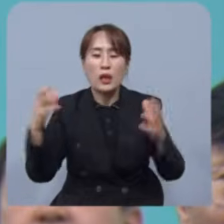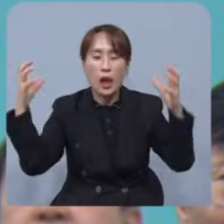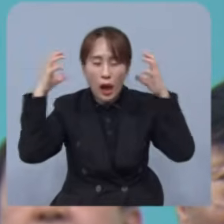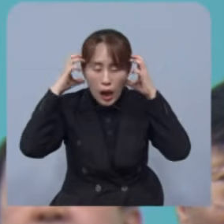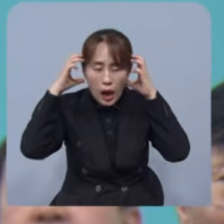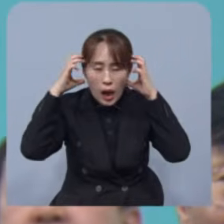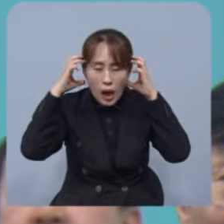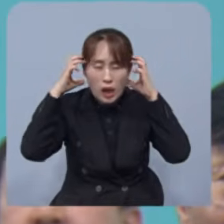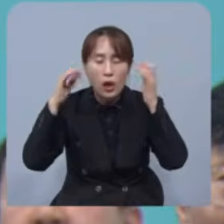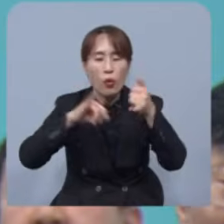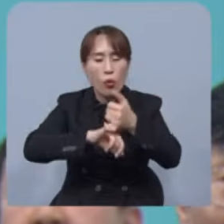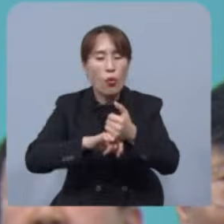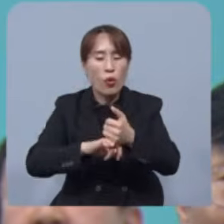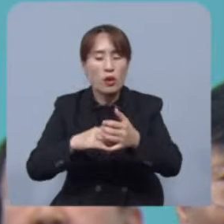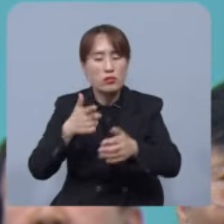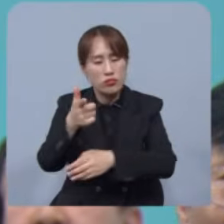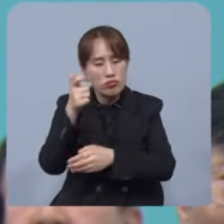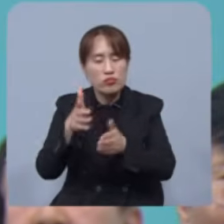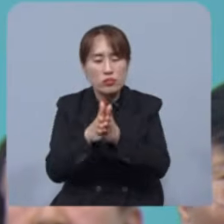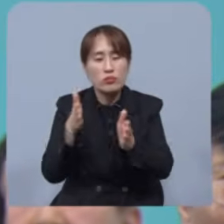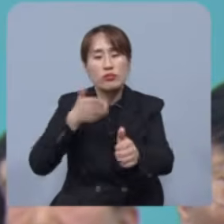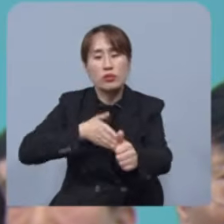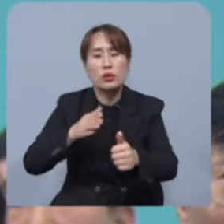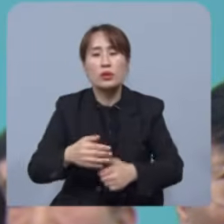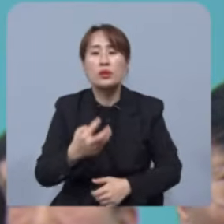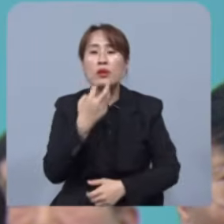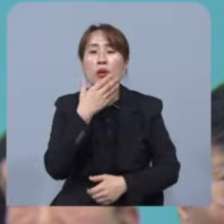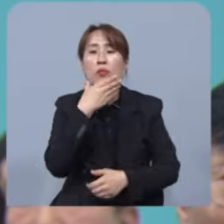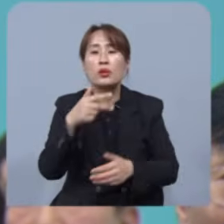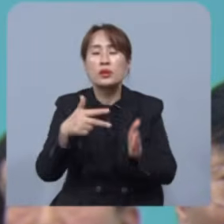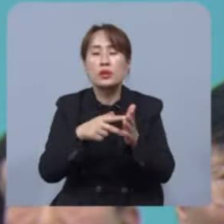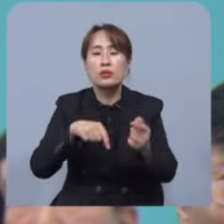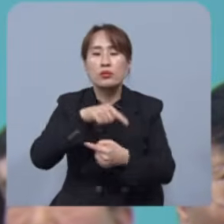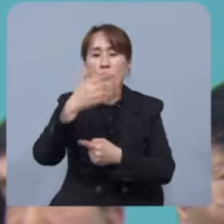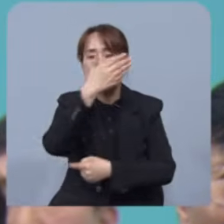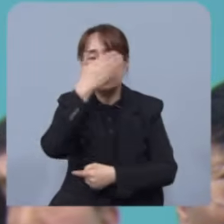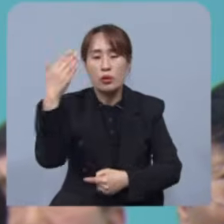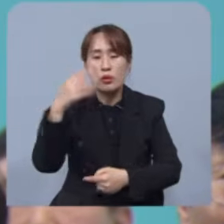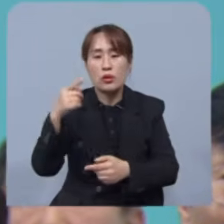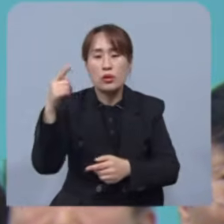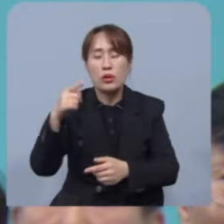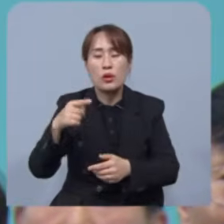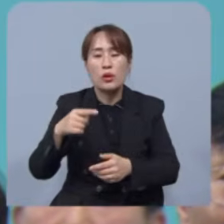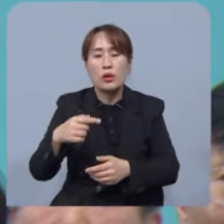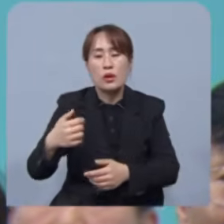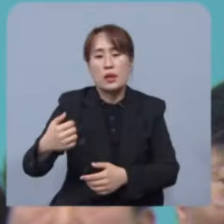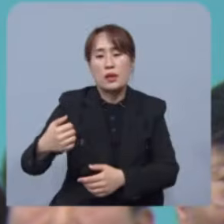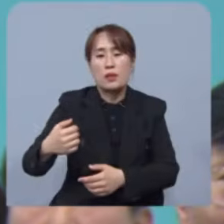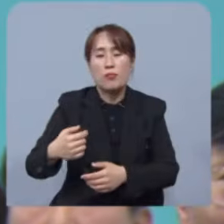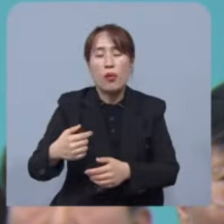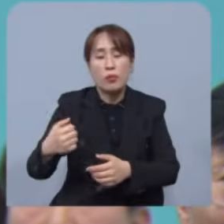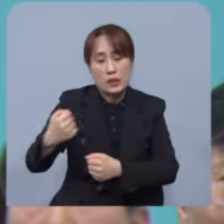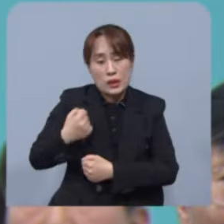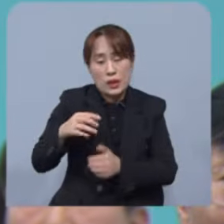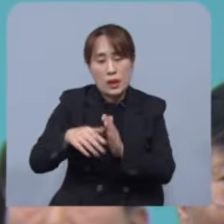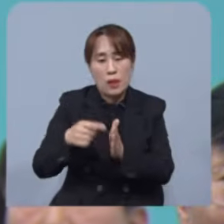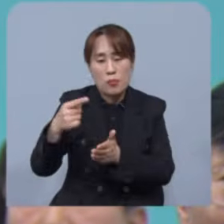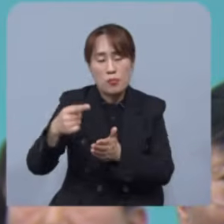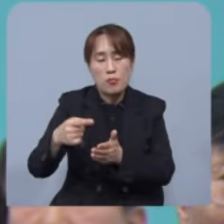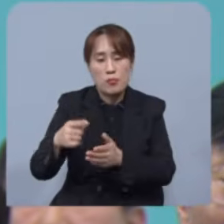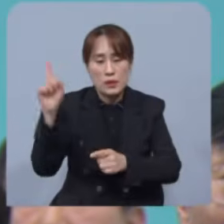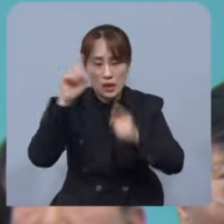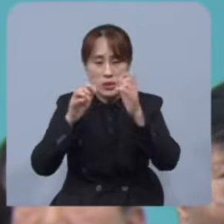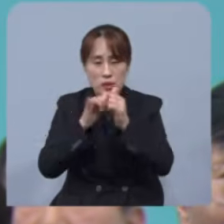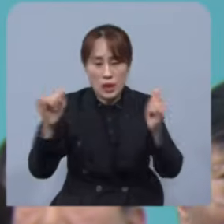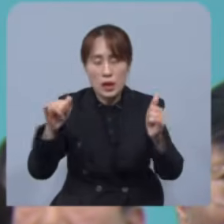착용을 제안드립니다. 그리고 서울시 복지재단이 운영하는 청년부상제대 군인을 위해